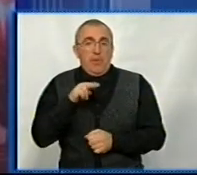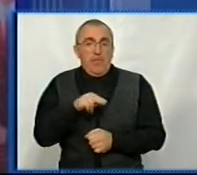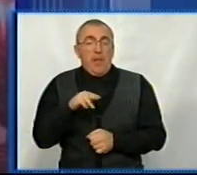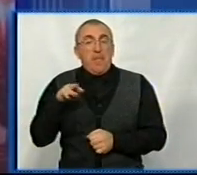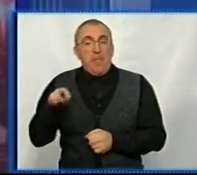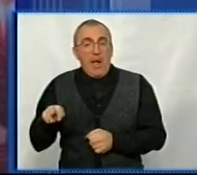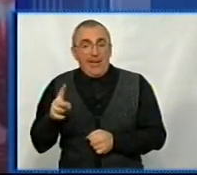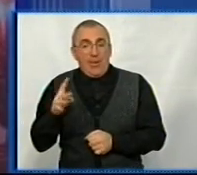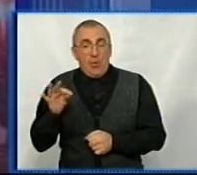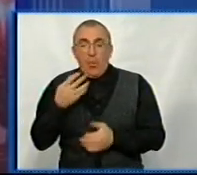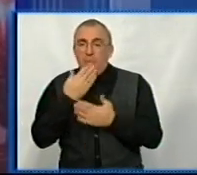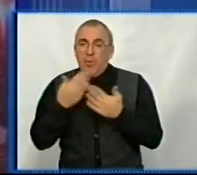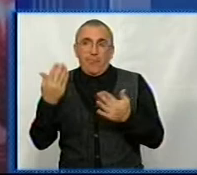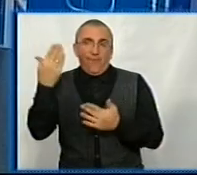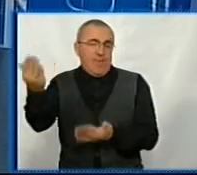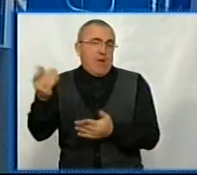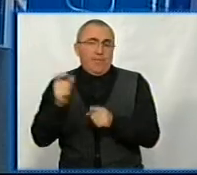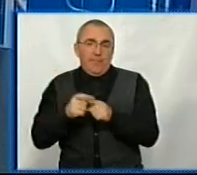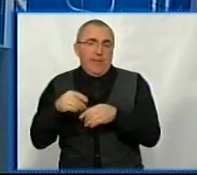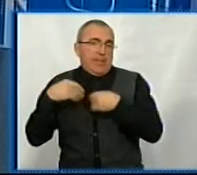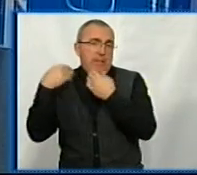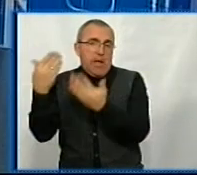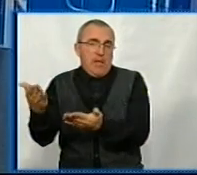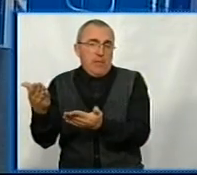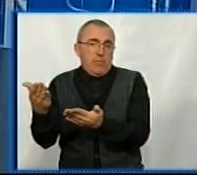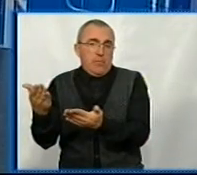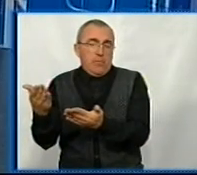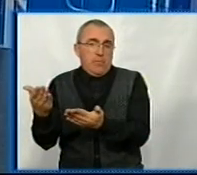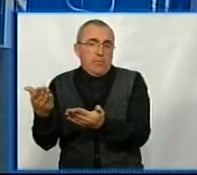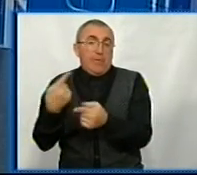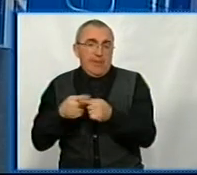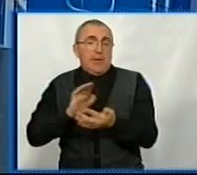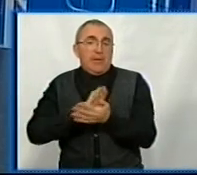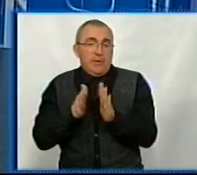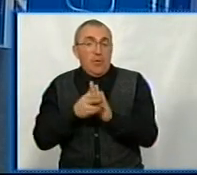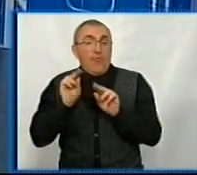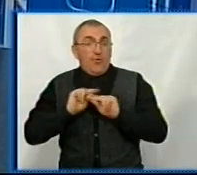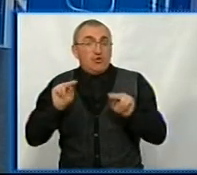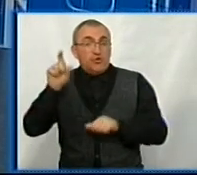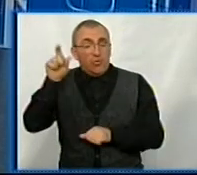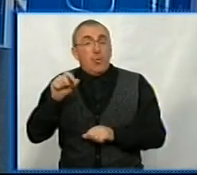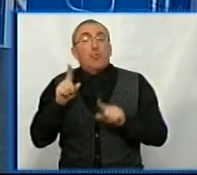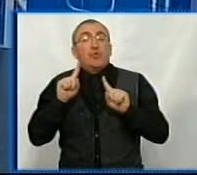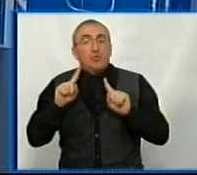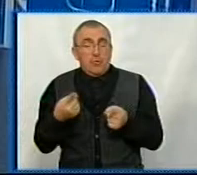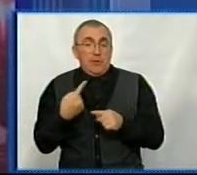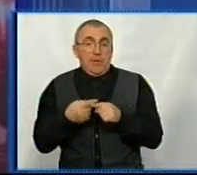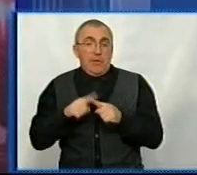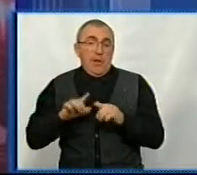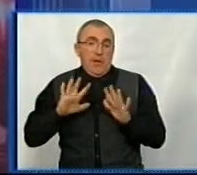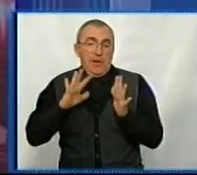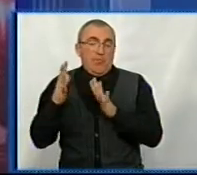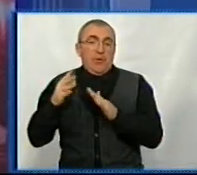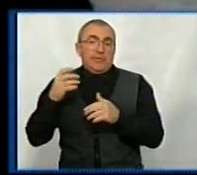останнє речення вам надаємо. От така ситуація з вчителькою. Чому таке трапляється